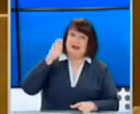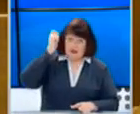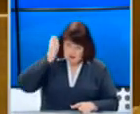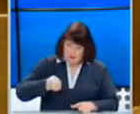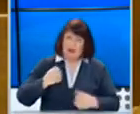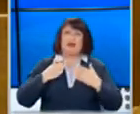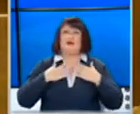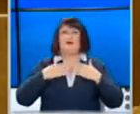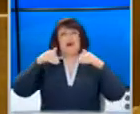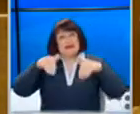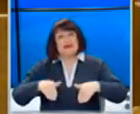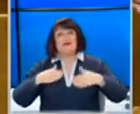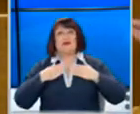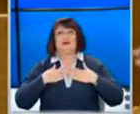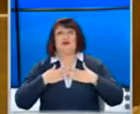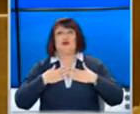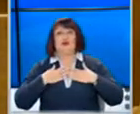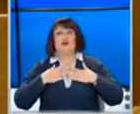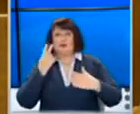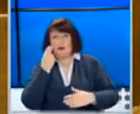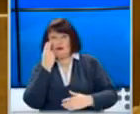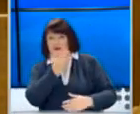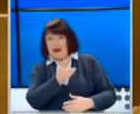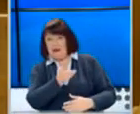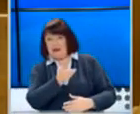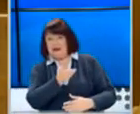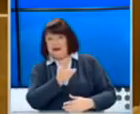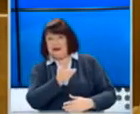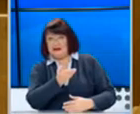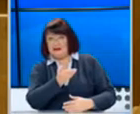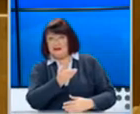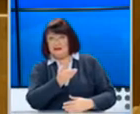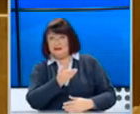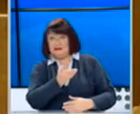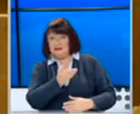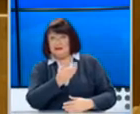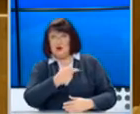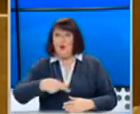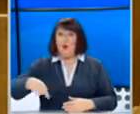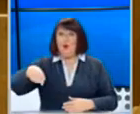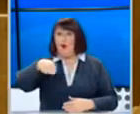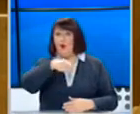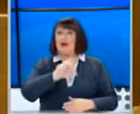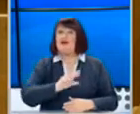αναγνωρίσω. Βλέπετε κι εσείς, κύριε Πρόεδρε, ότι αυτό δεν είναι το μέτρο για όλους μας.